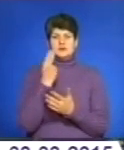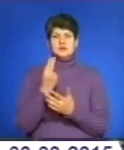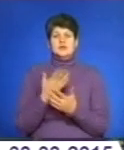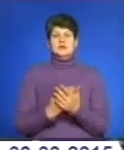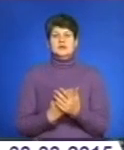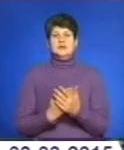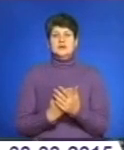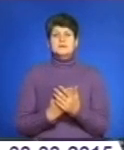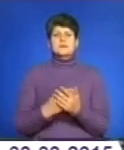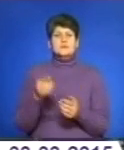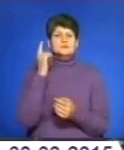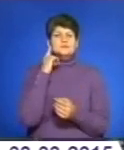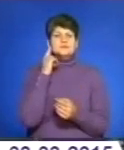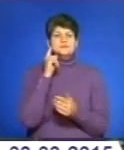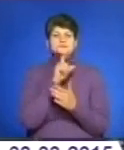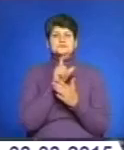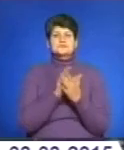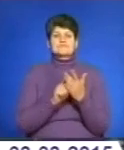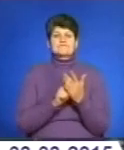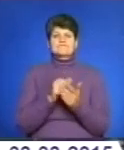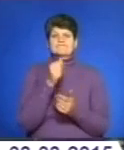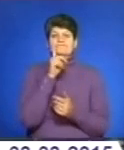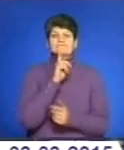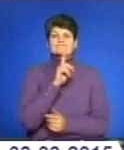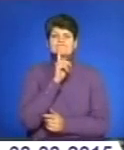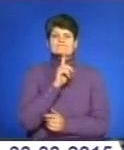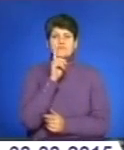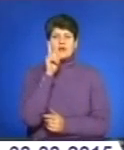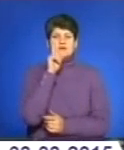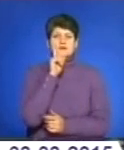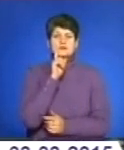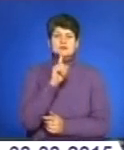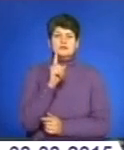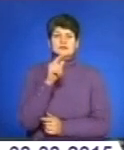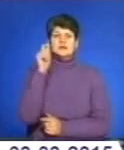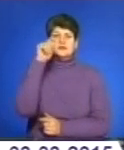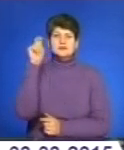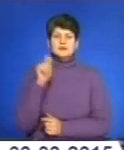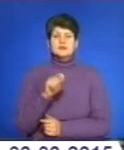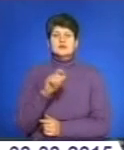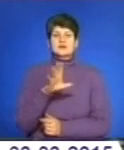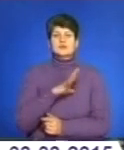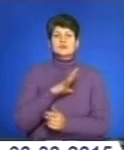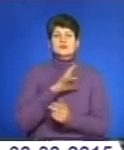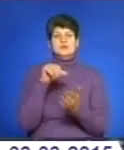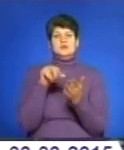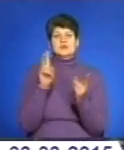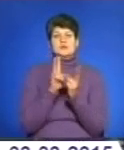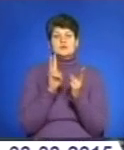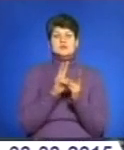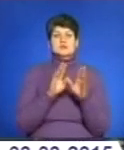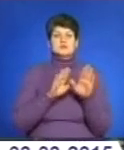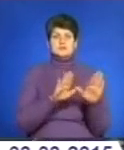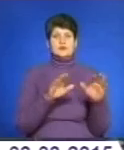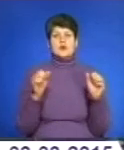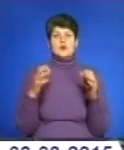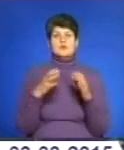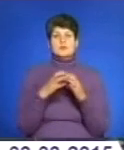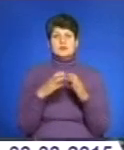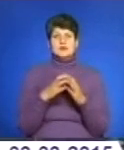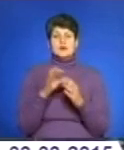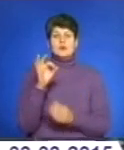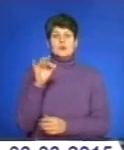насиченішими. Почути поезію з присмаком війни мали можливість тернополяни, які побували на зустрічі із заступником командира добровольчого